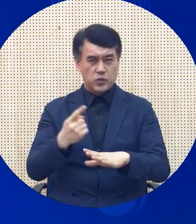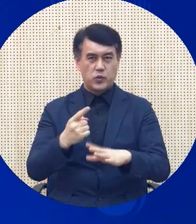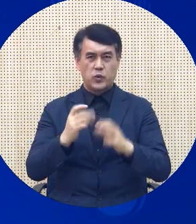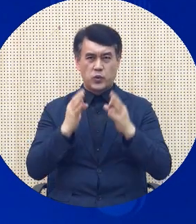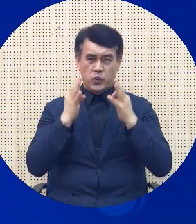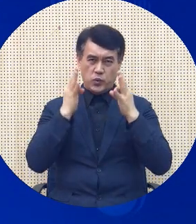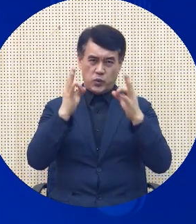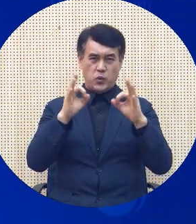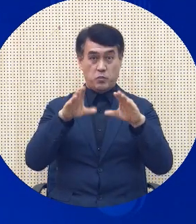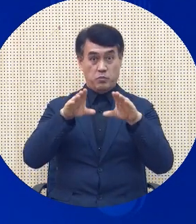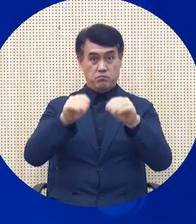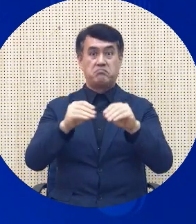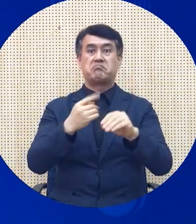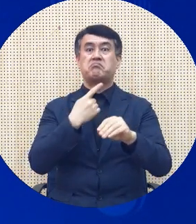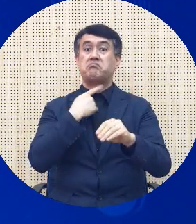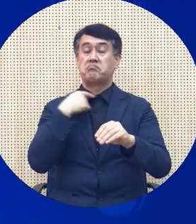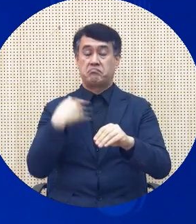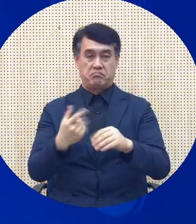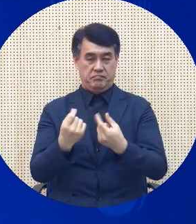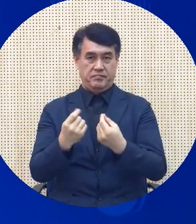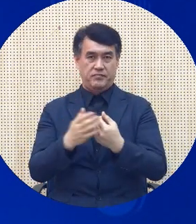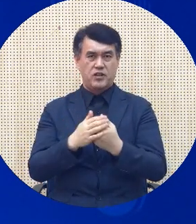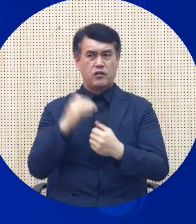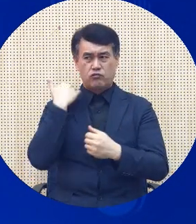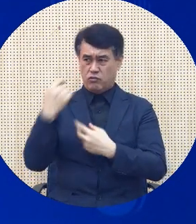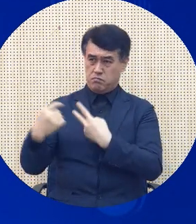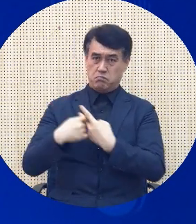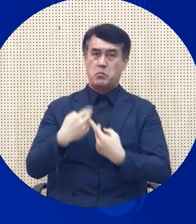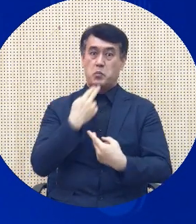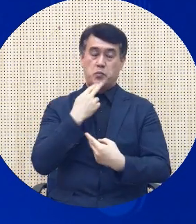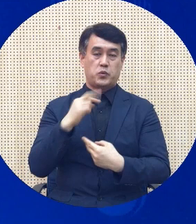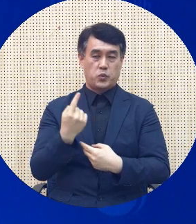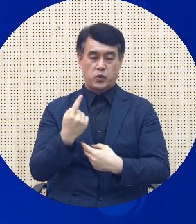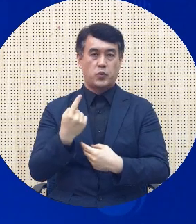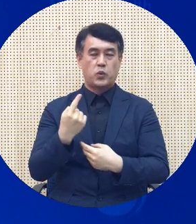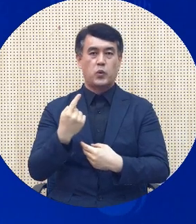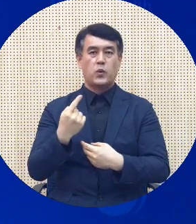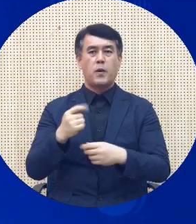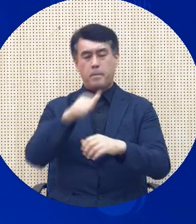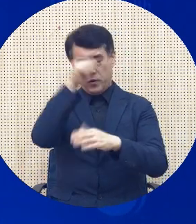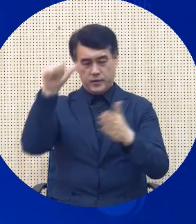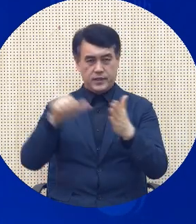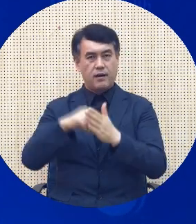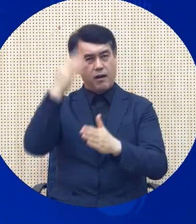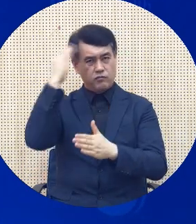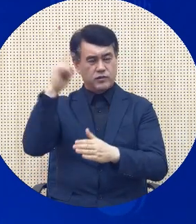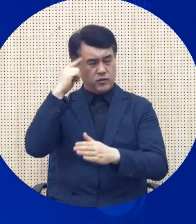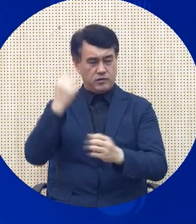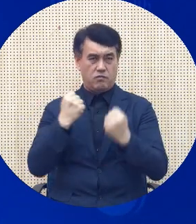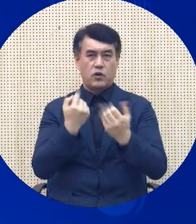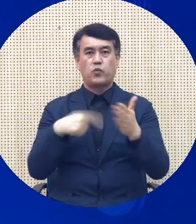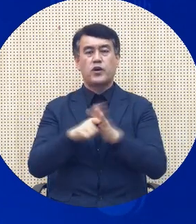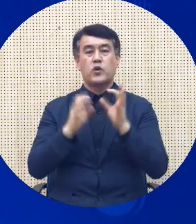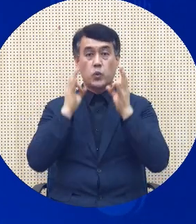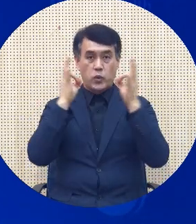노력을 안 한 적이 없습니다. 누가 알아주지 않아도 일생을 대한민국 정신 건강을 위해 힘써주신 모든 분들께